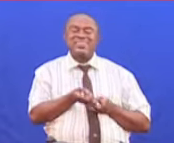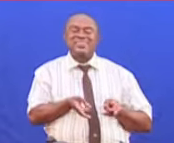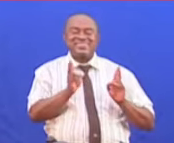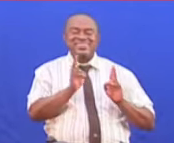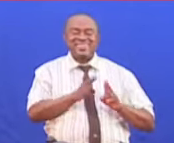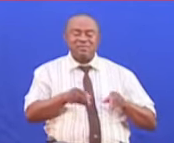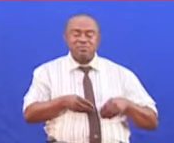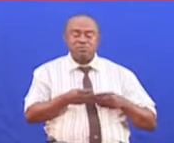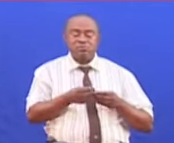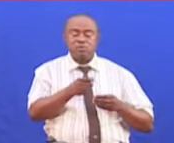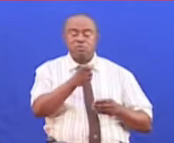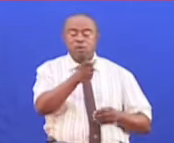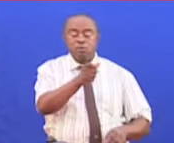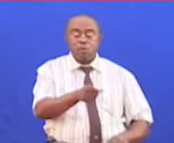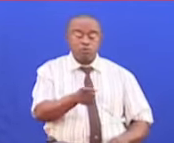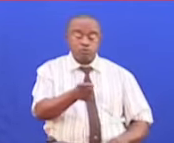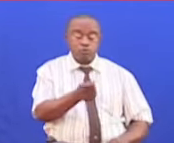kwa